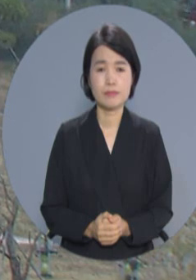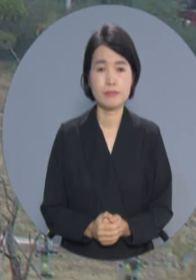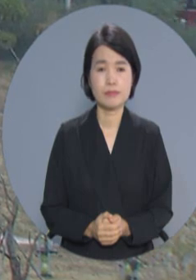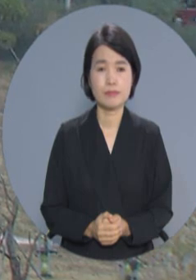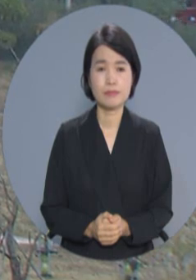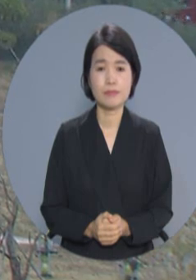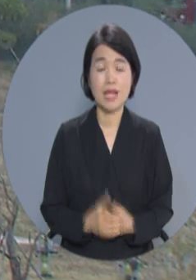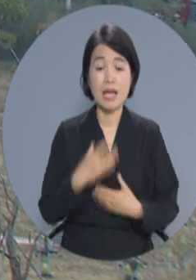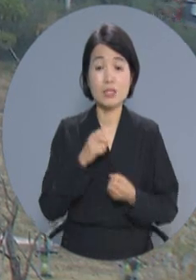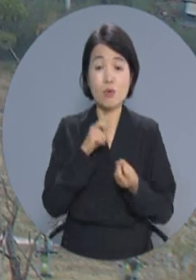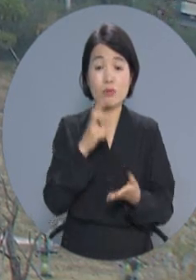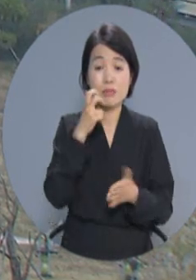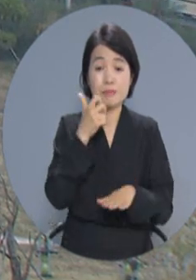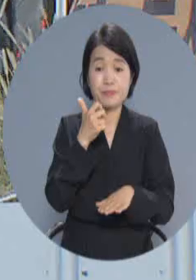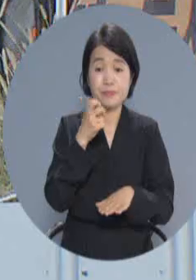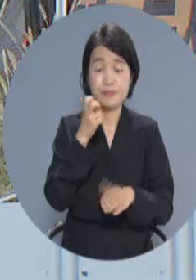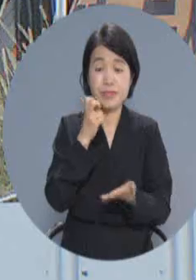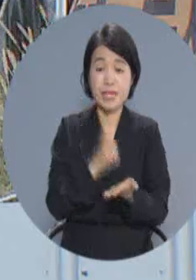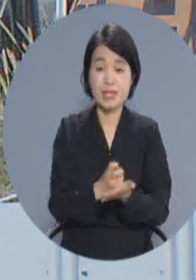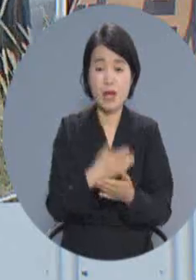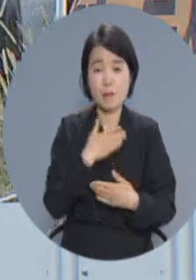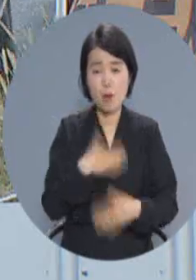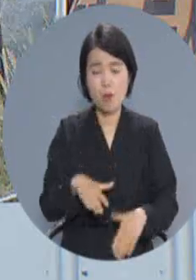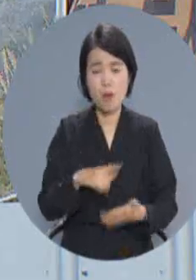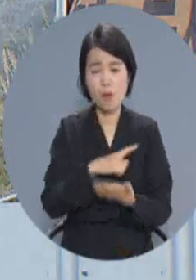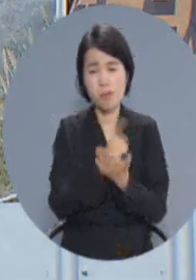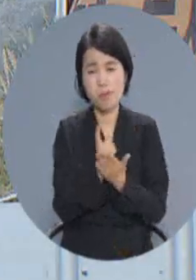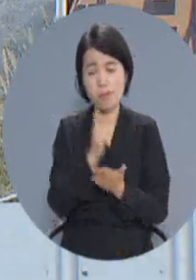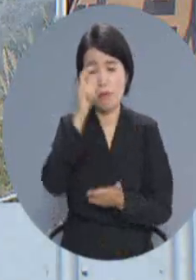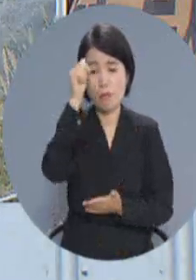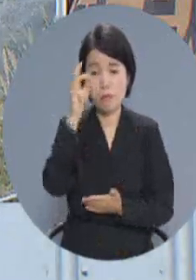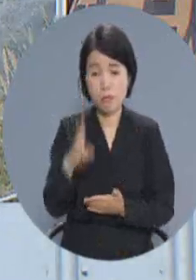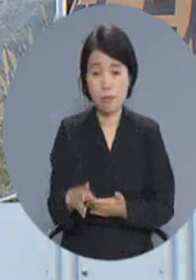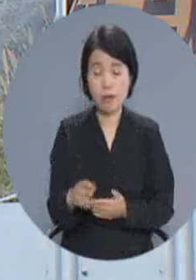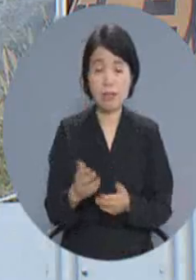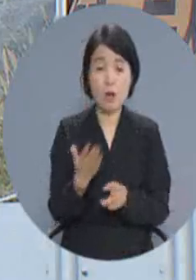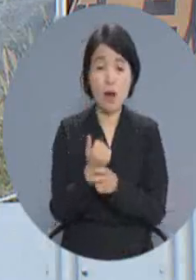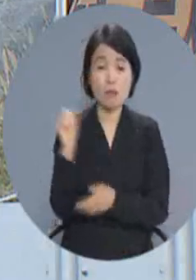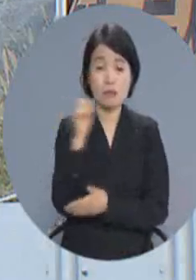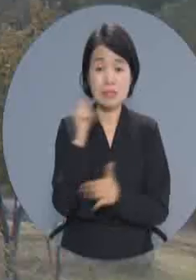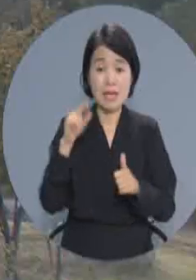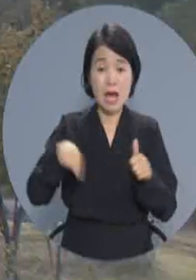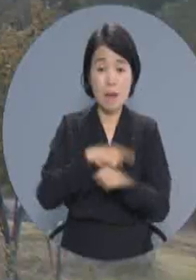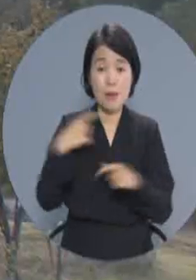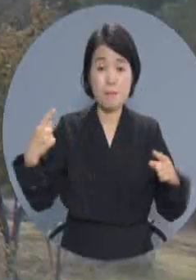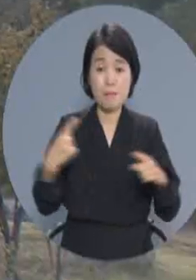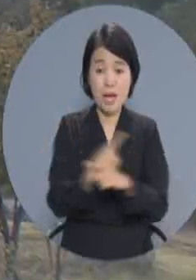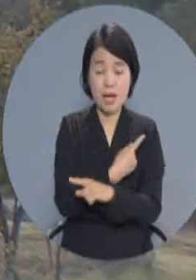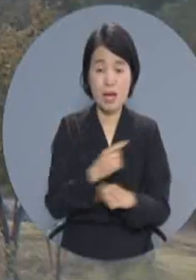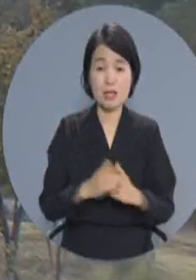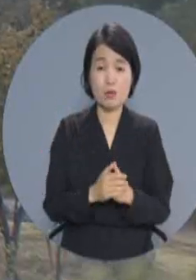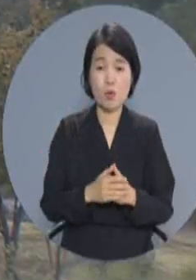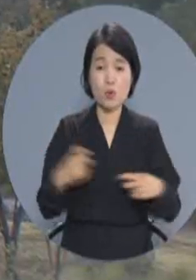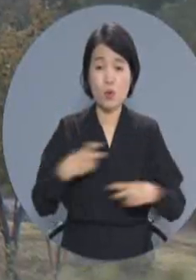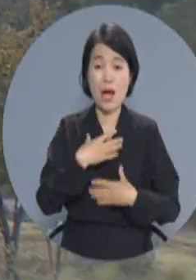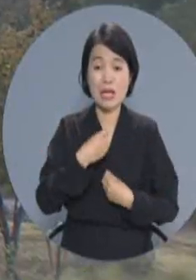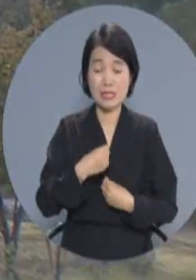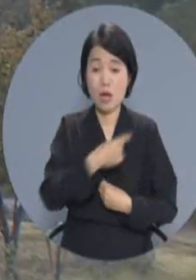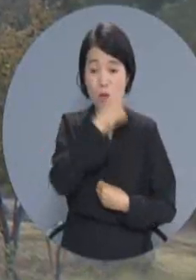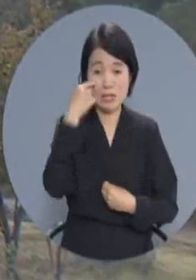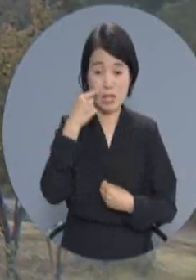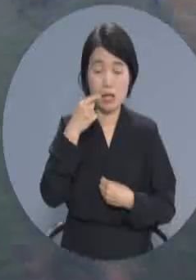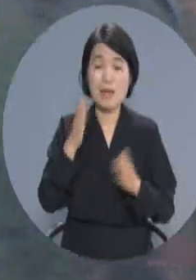안전 운임제는 피곤한 상태에서 과속 운행이 잦은 화물차 기사의 업무 여건을 개선하고 도로 안전을